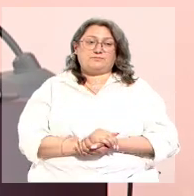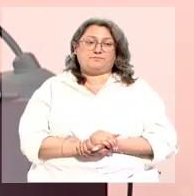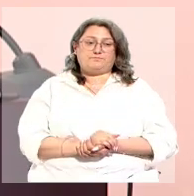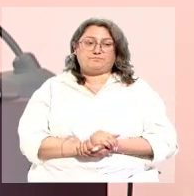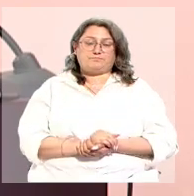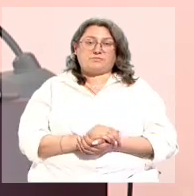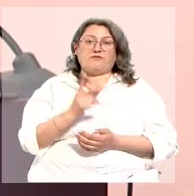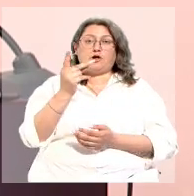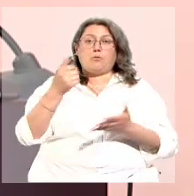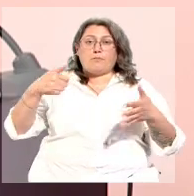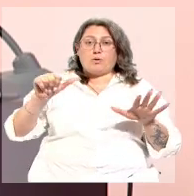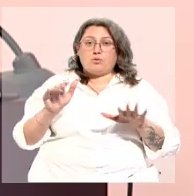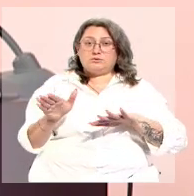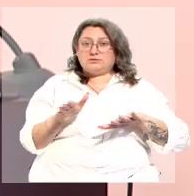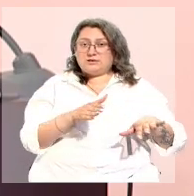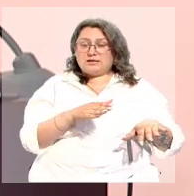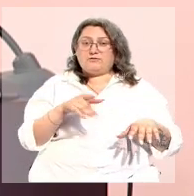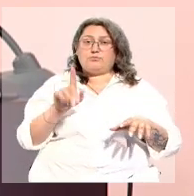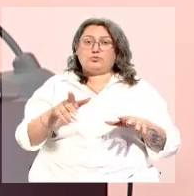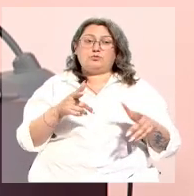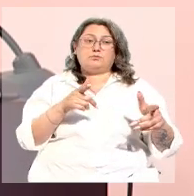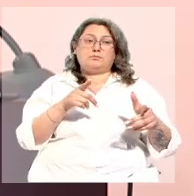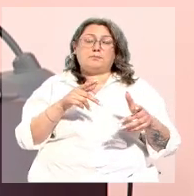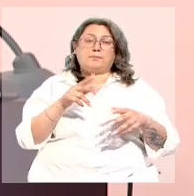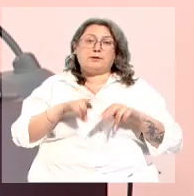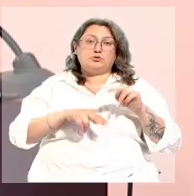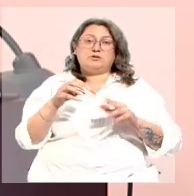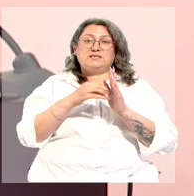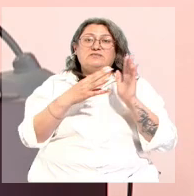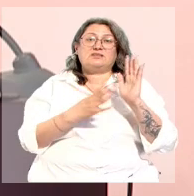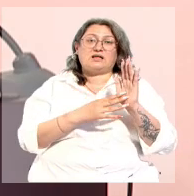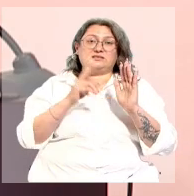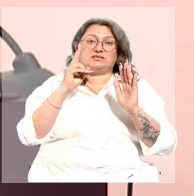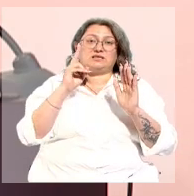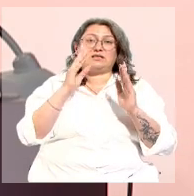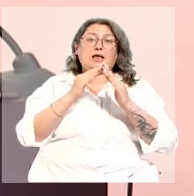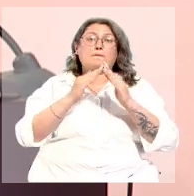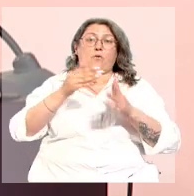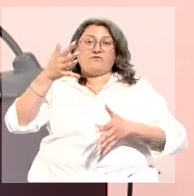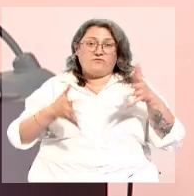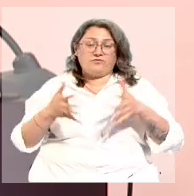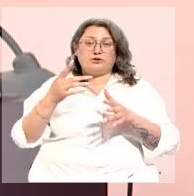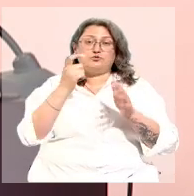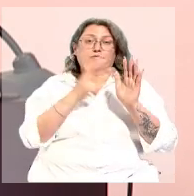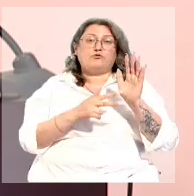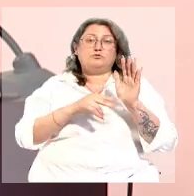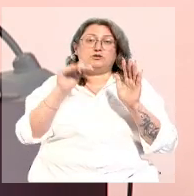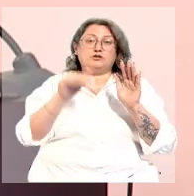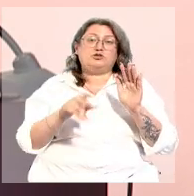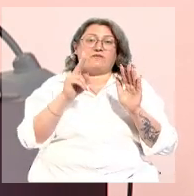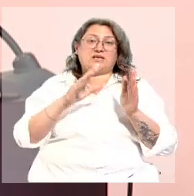жылдың екінші жарты жылдығында Костанайда жалпы ауданы 180 мың шаршы метр болатын 19 көп қабатты тұрғын үй